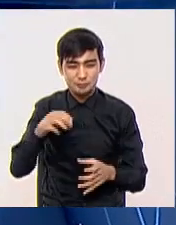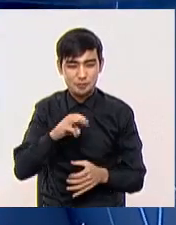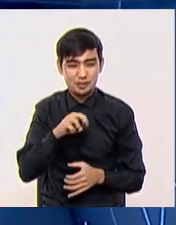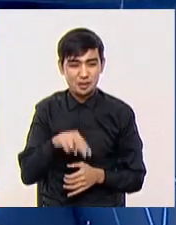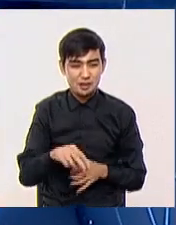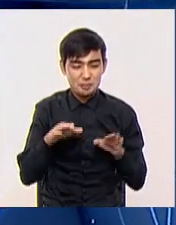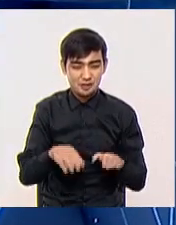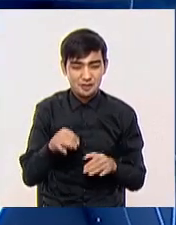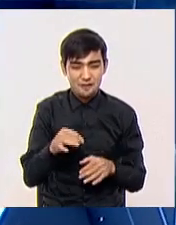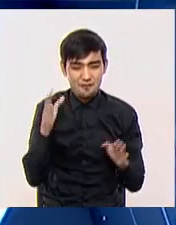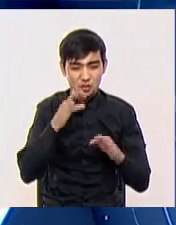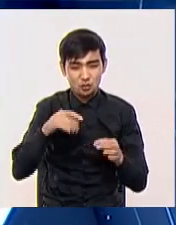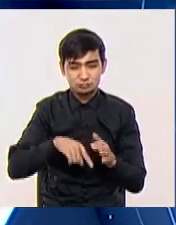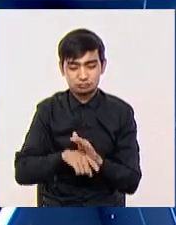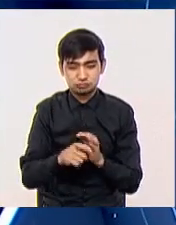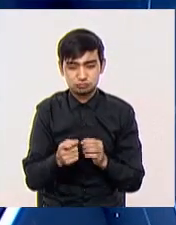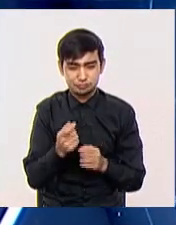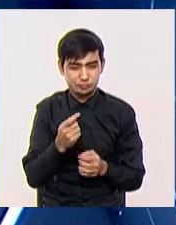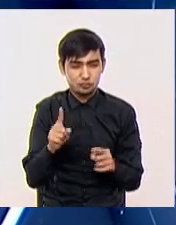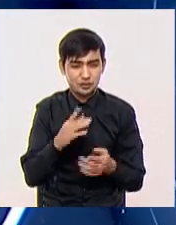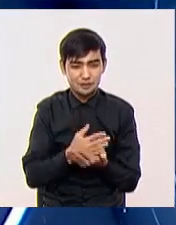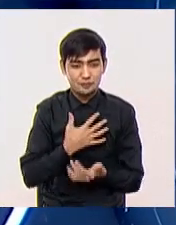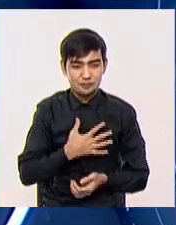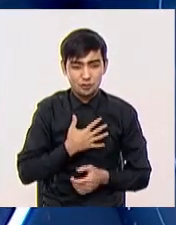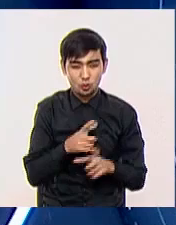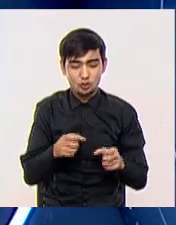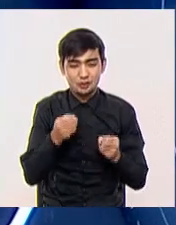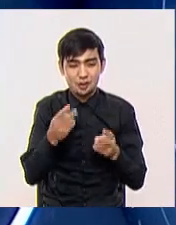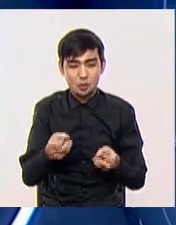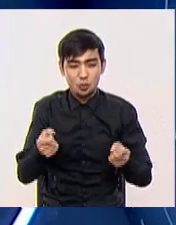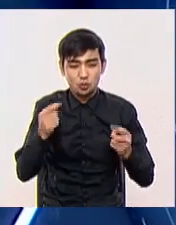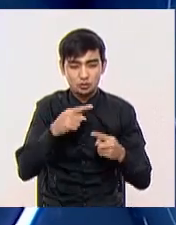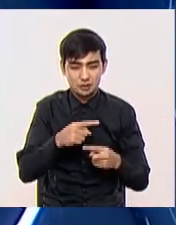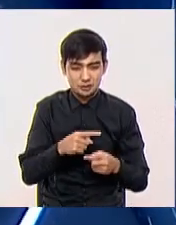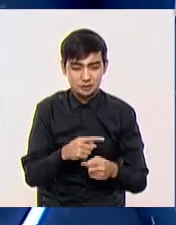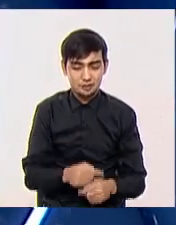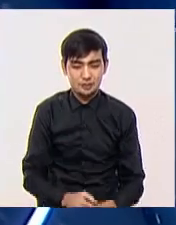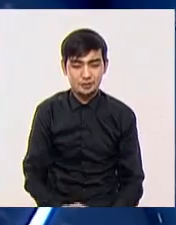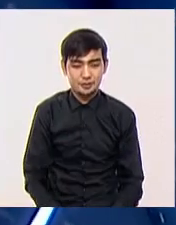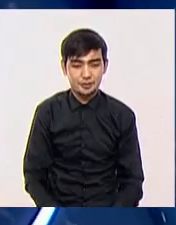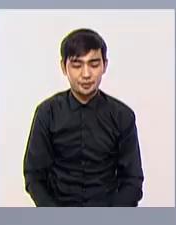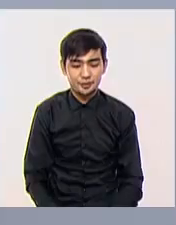же содержится в воздухе и чем на самом деле дышат местные жители, выясняла Людмила Батюшкина.